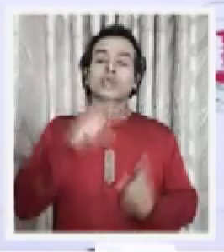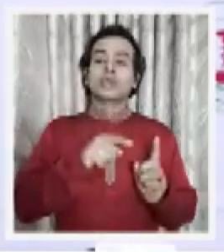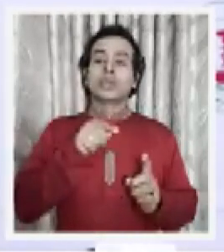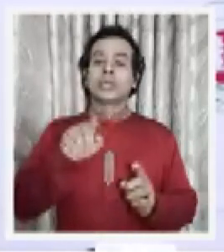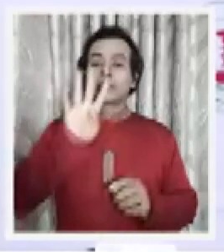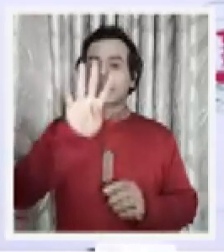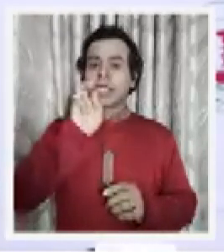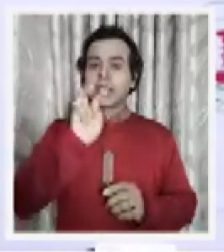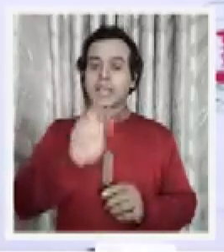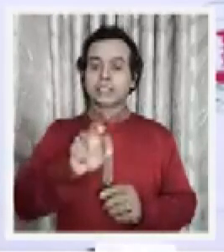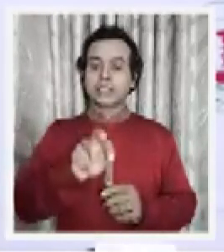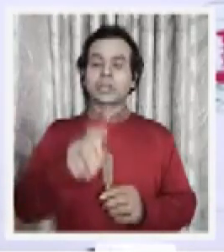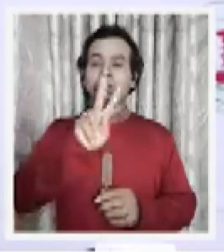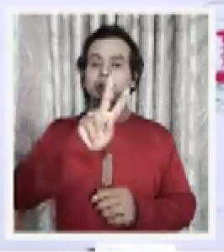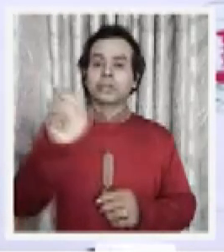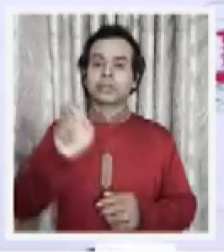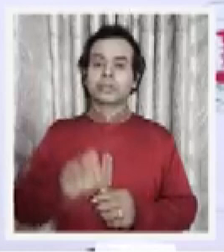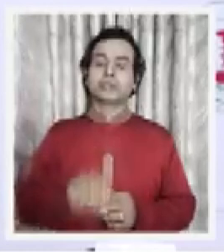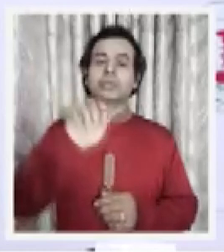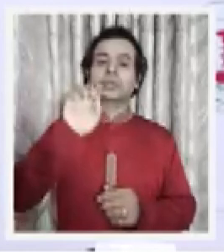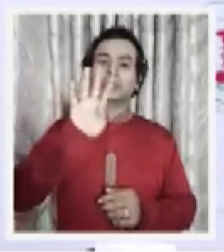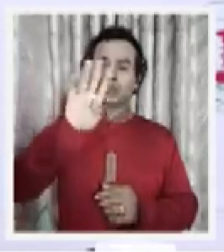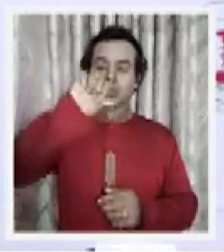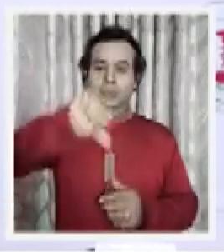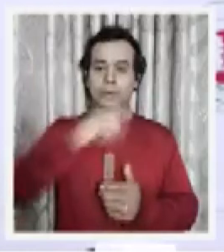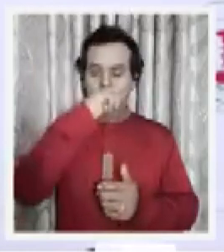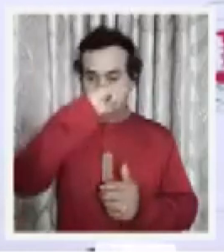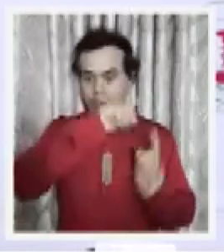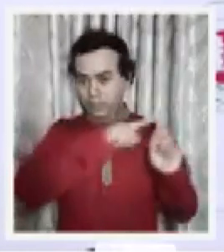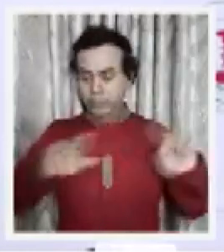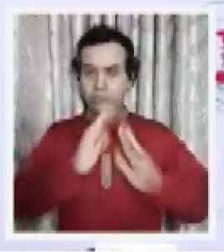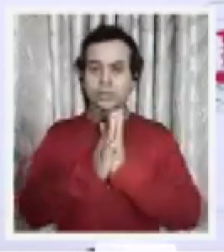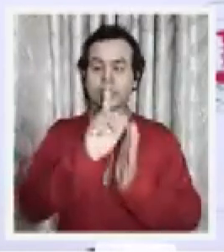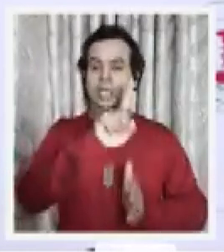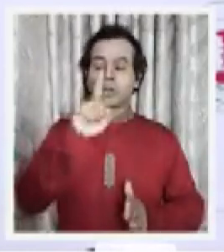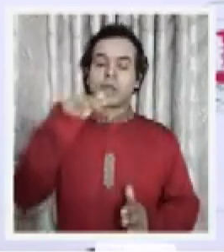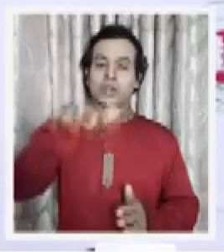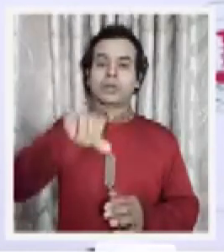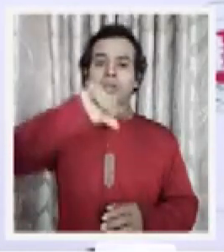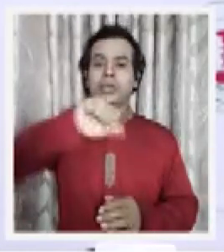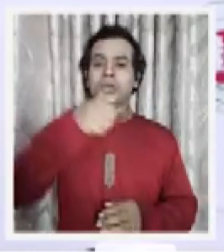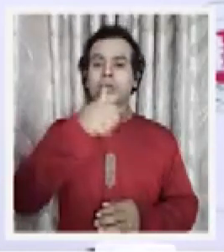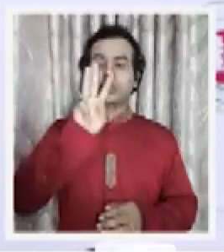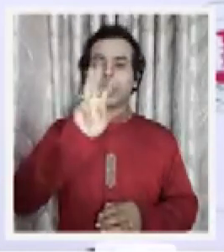নমুনা পরীক্ষা হয়েছে গত 24 ঘন্টায় 4,249টি। এ পর্যন্ত নমুনা পরীক্ষা হয়েছে